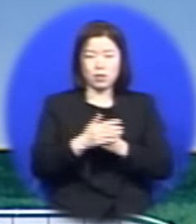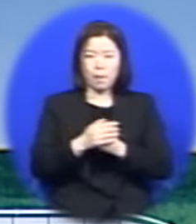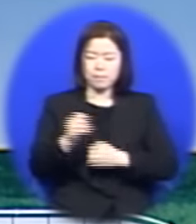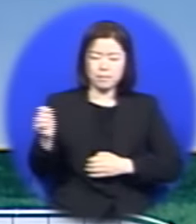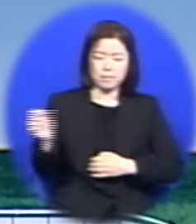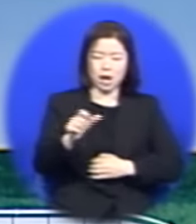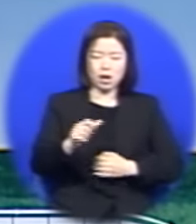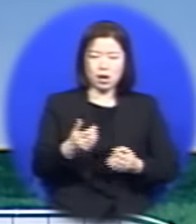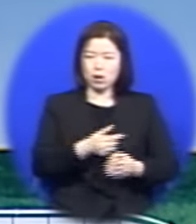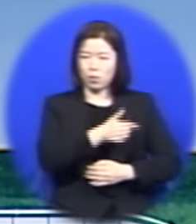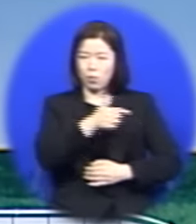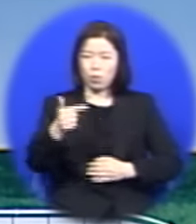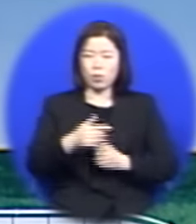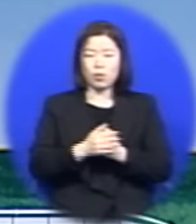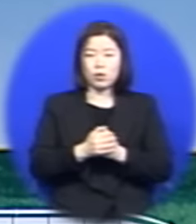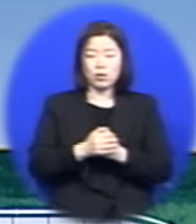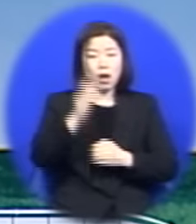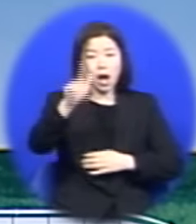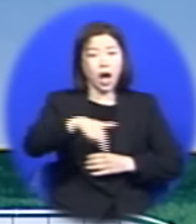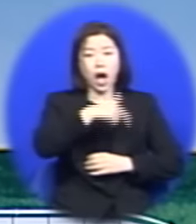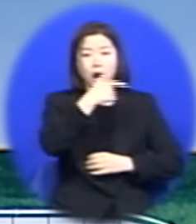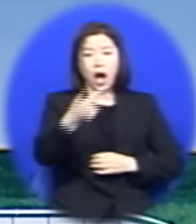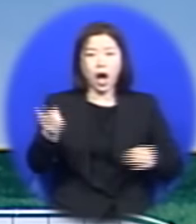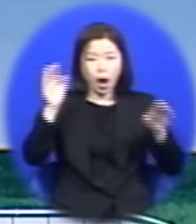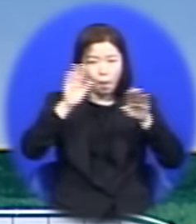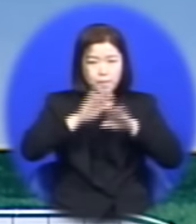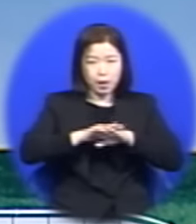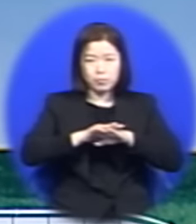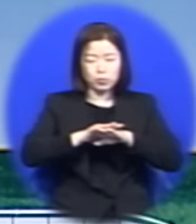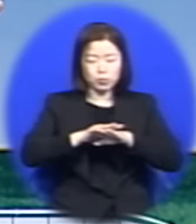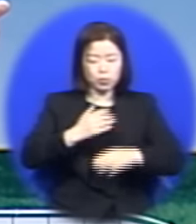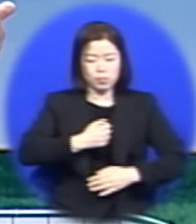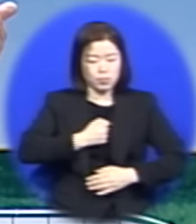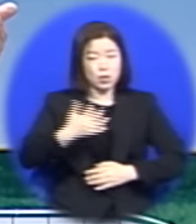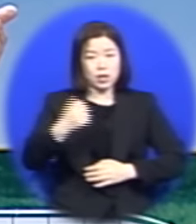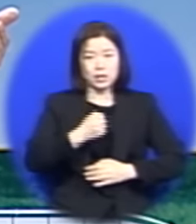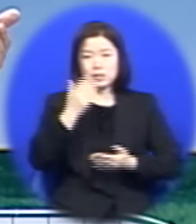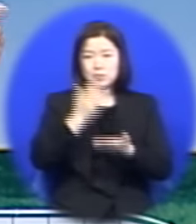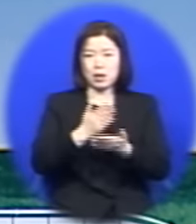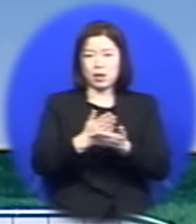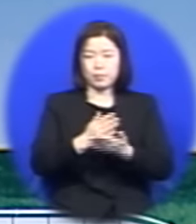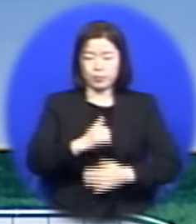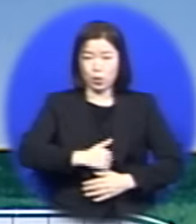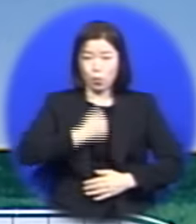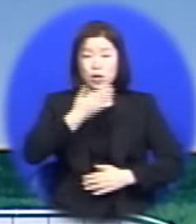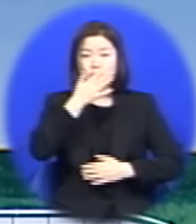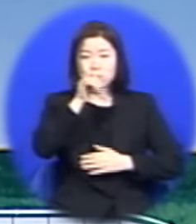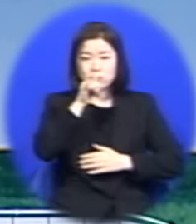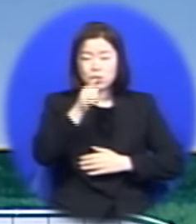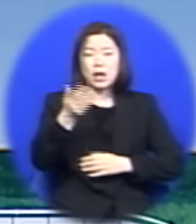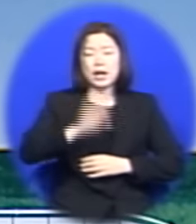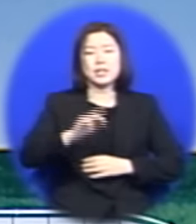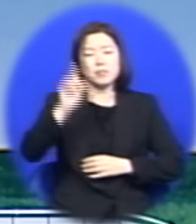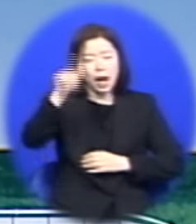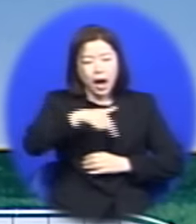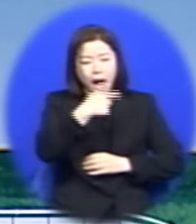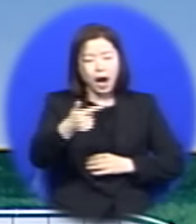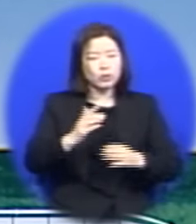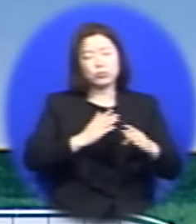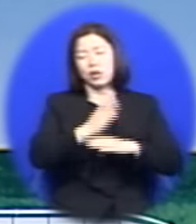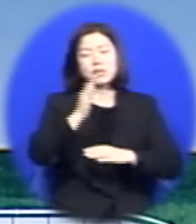모릅니다. 그래서 하룻밤도 품지 말라는 거예요. 화가 날 수 있지만 하룻밤도 품지 마라.